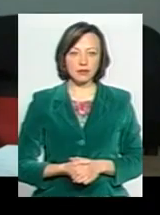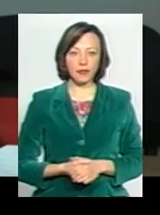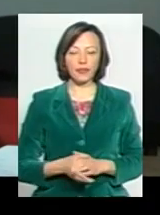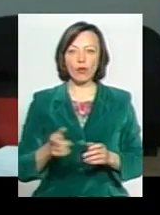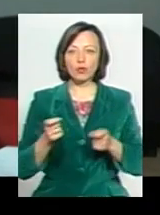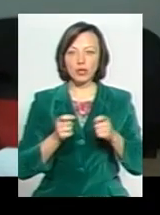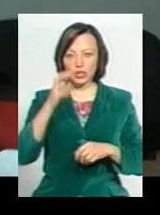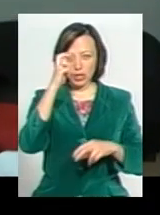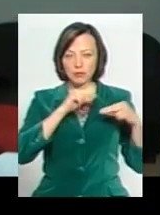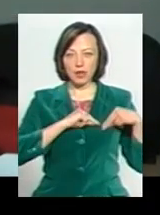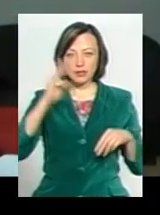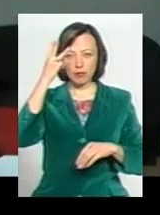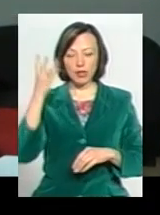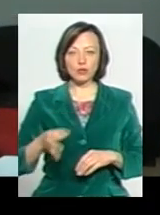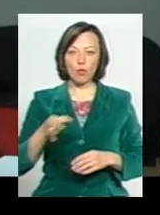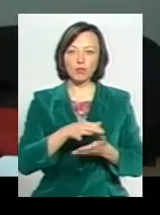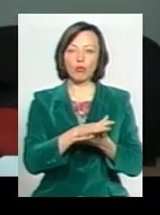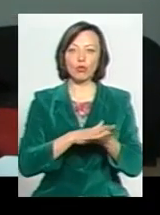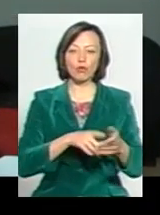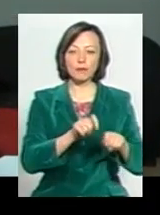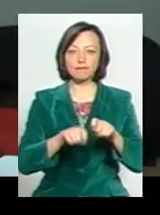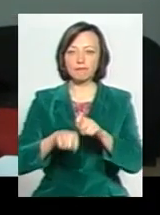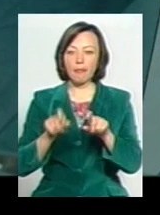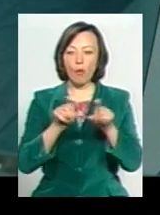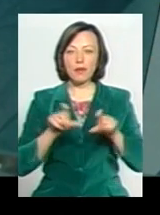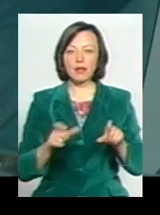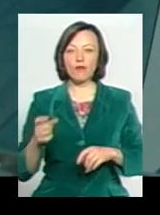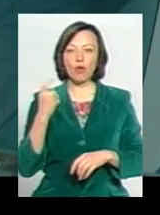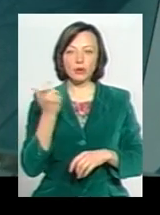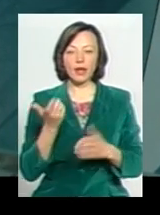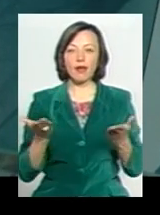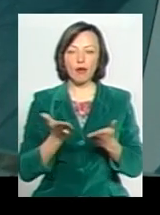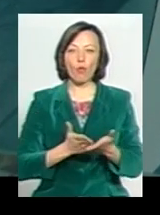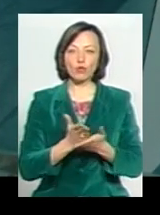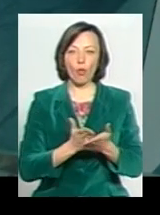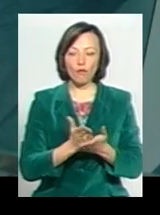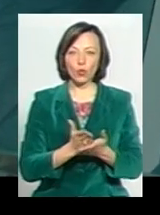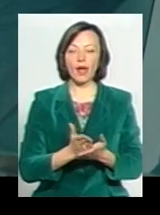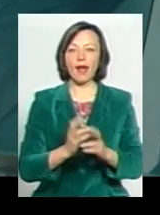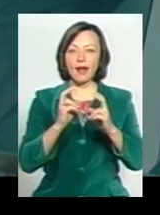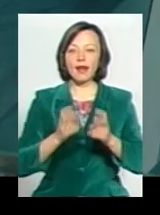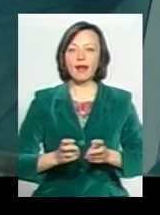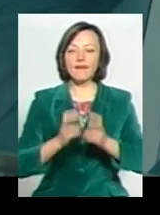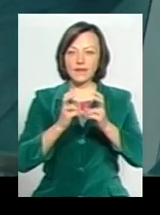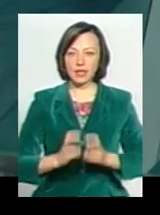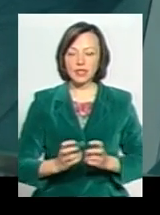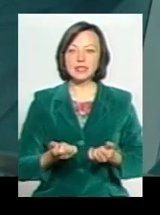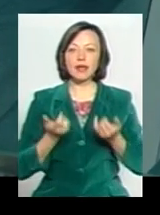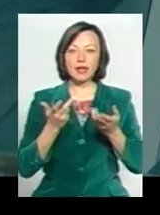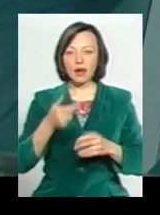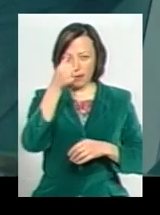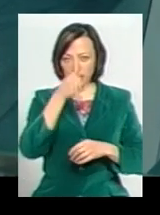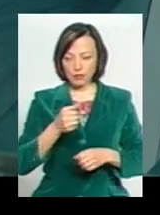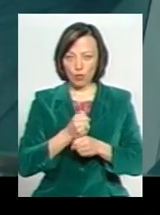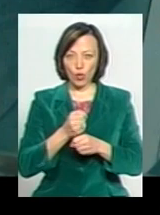Управління Держпраці у Хмельницькій області продовжує перевірку об'єктів господарювання, котрі обслуговують ліфти. Лише за кілька місяців роботи управління